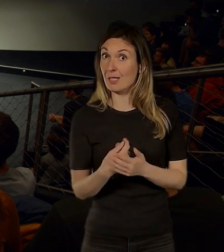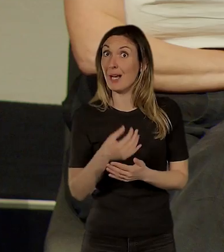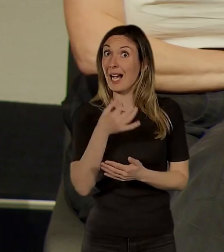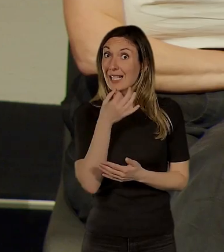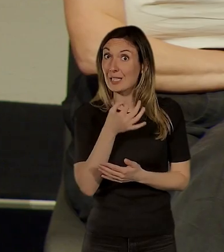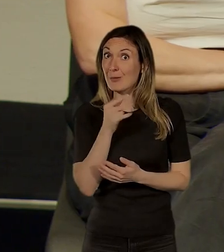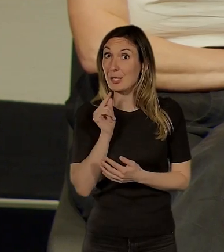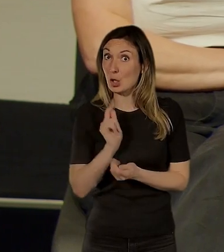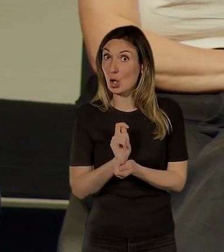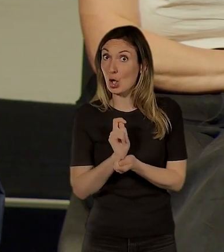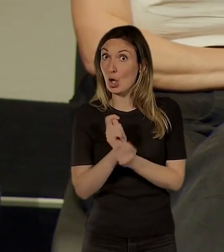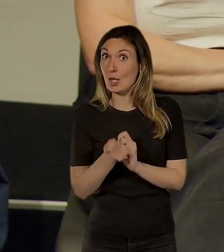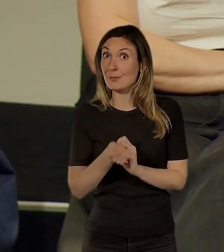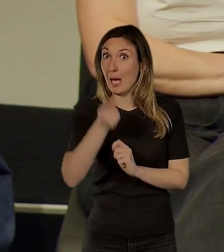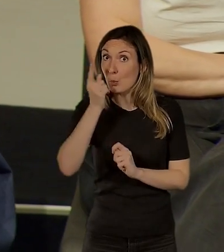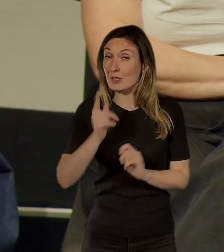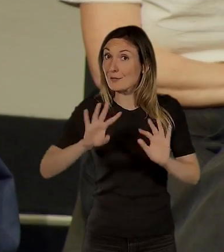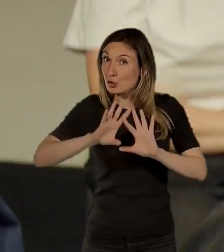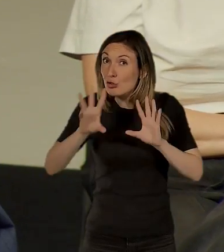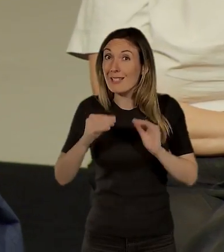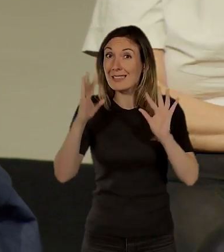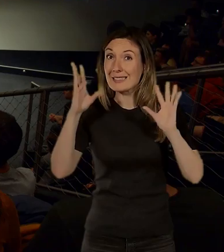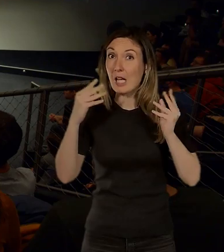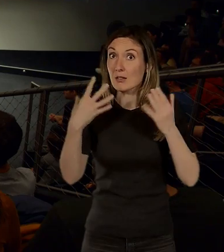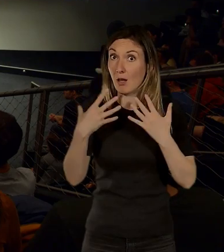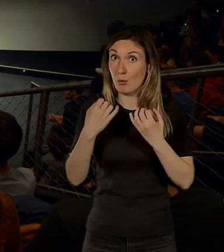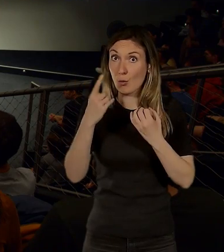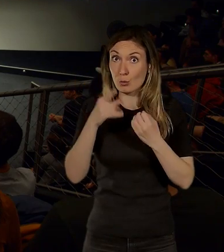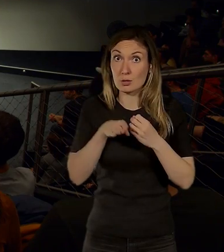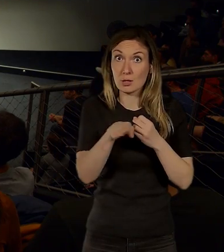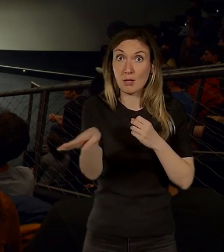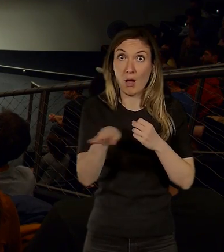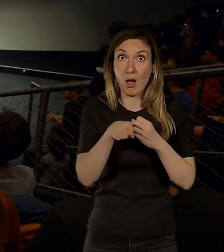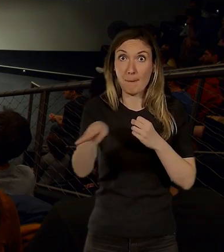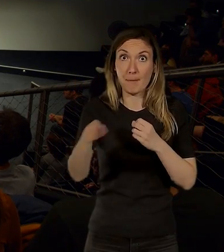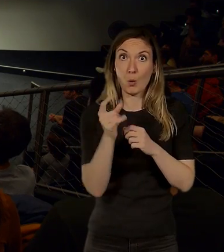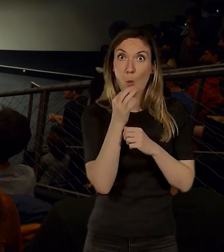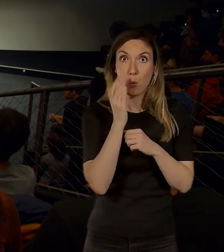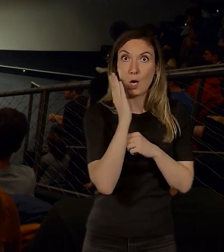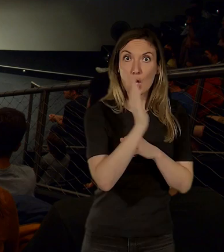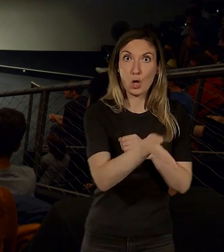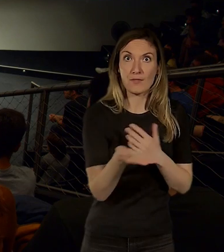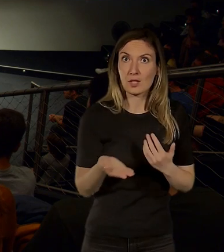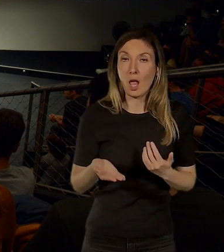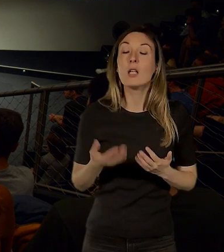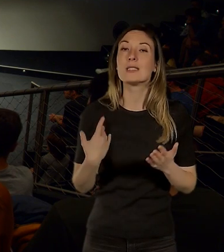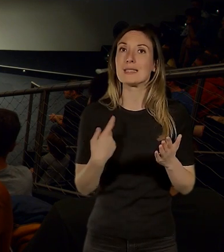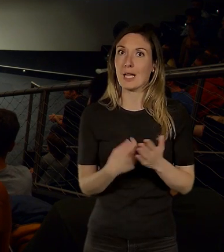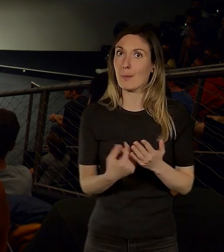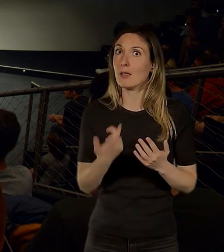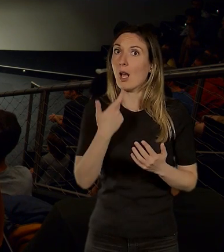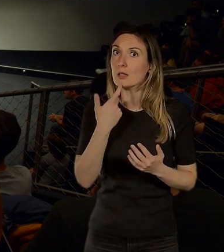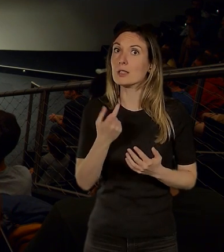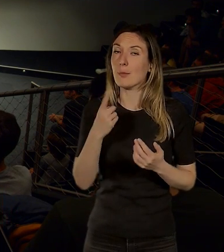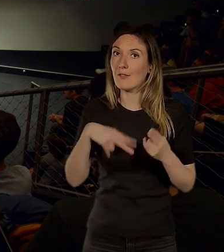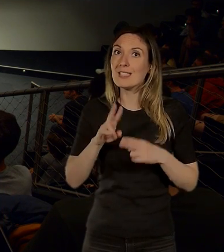nepřijde jako úplně logický. Jo. Já bych fakt prostě počkal na nějaké řešení, které tak bude nějak jako naplánované,